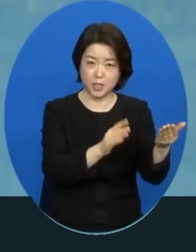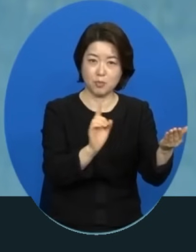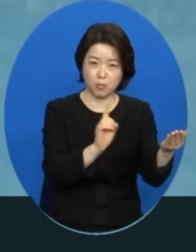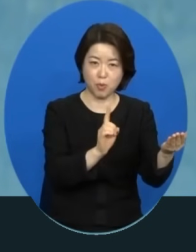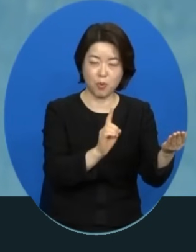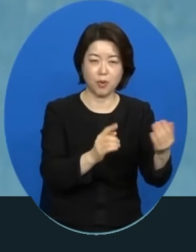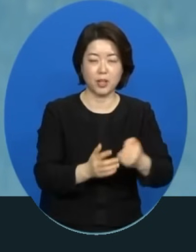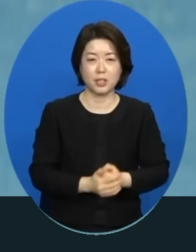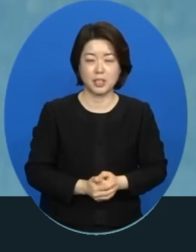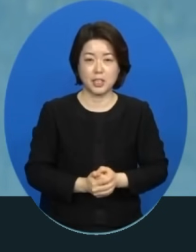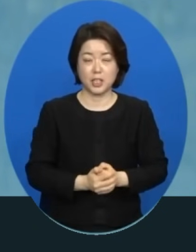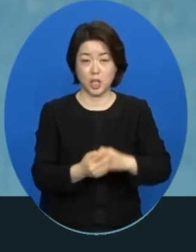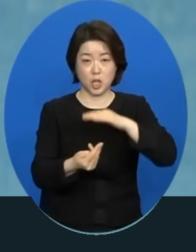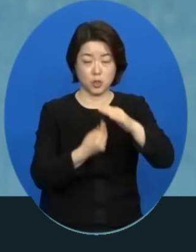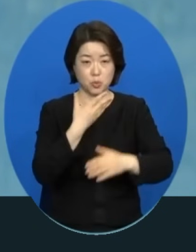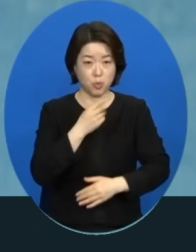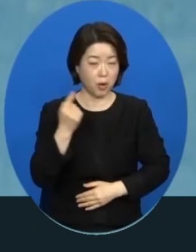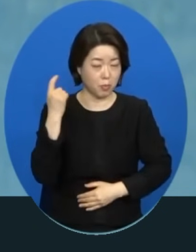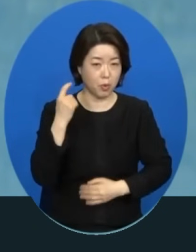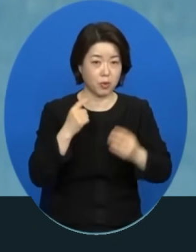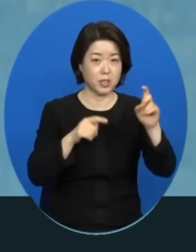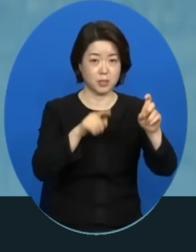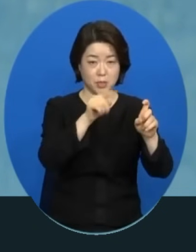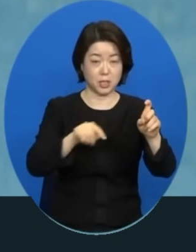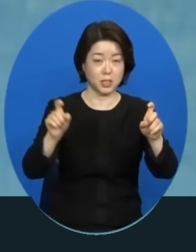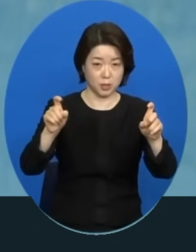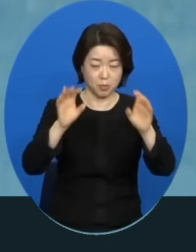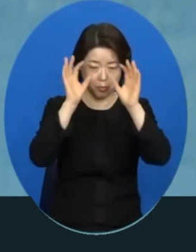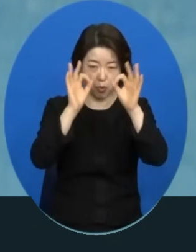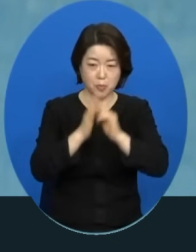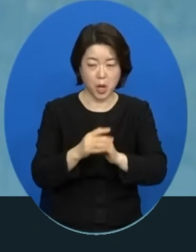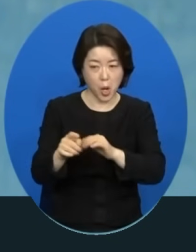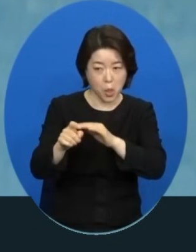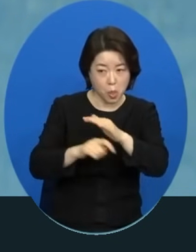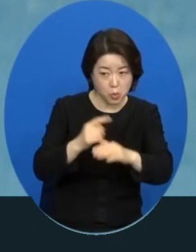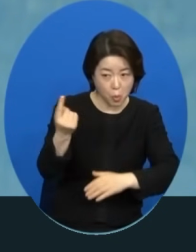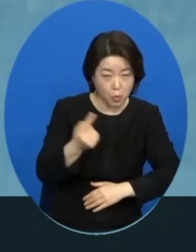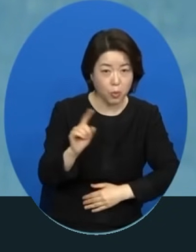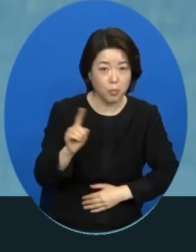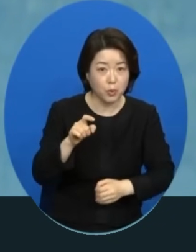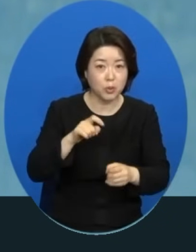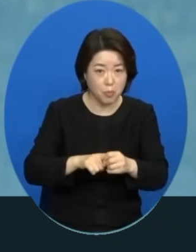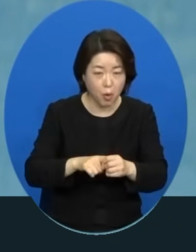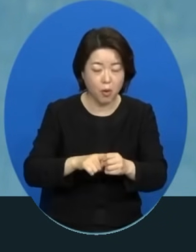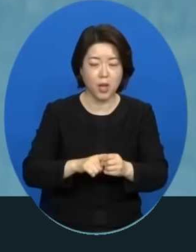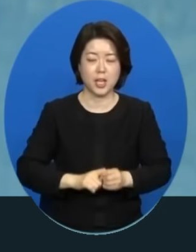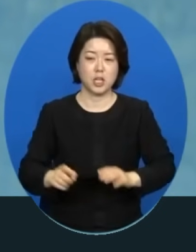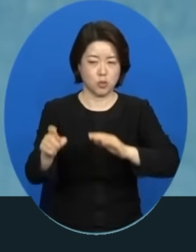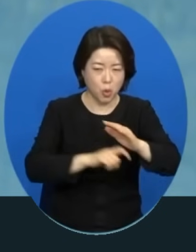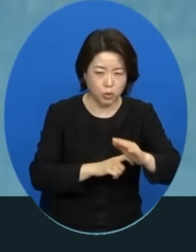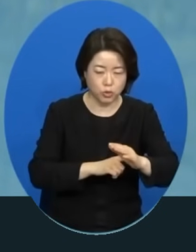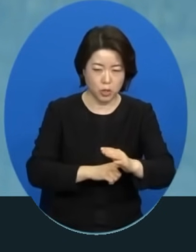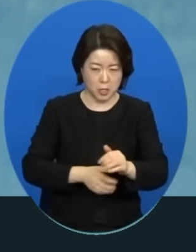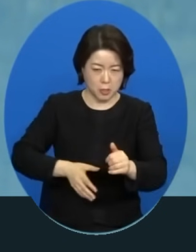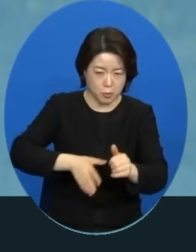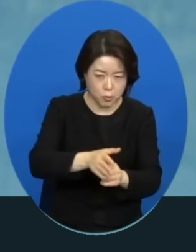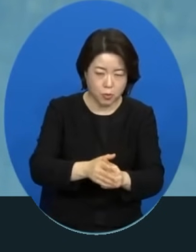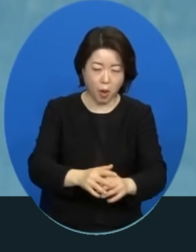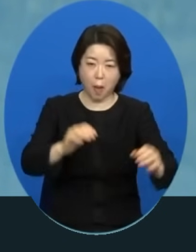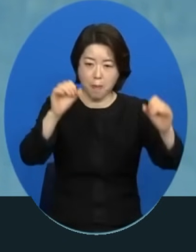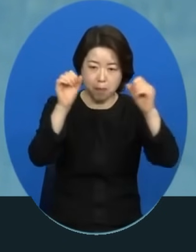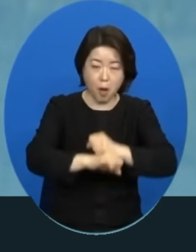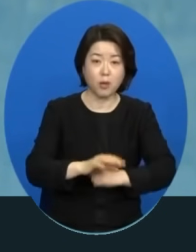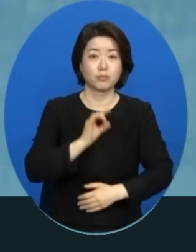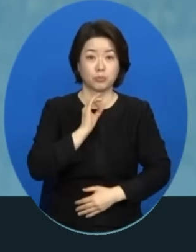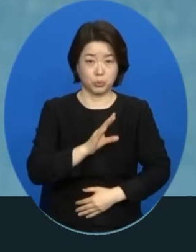뭐냐면 요한복음 10장 10절에 도적이 오는 것은 도적질하고 죽이고 멸망시키는